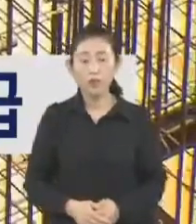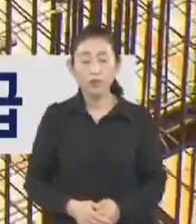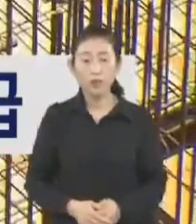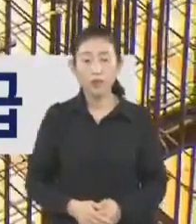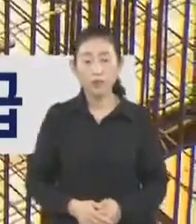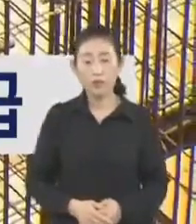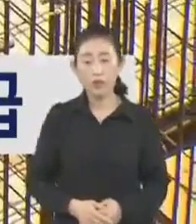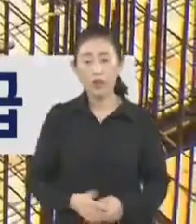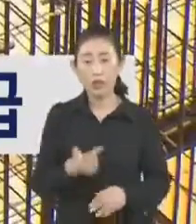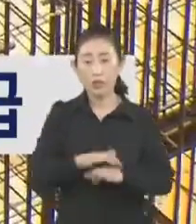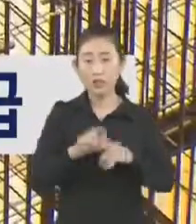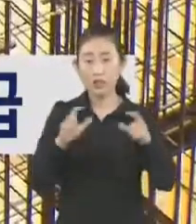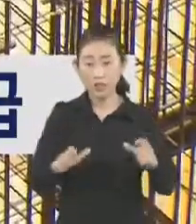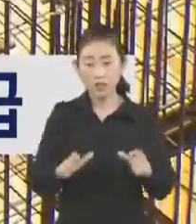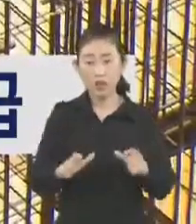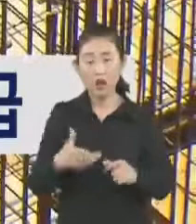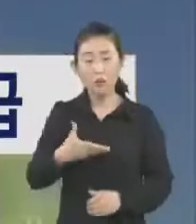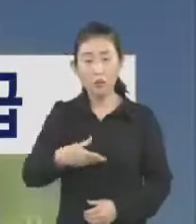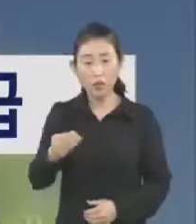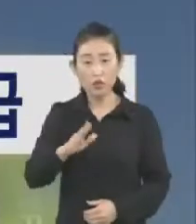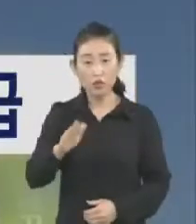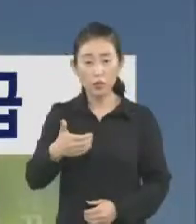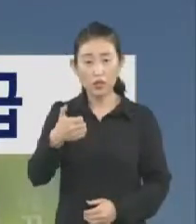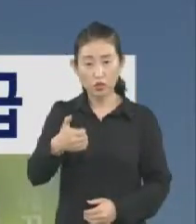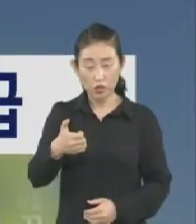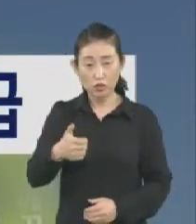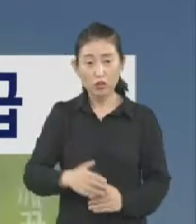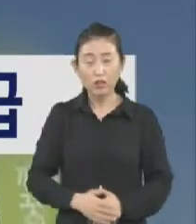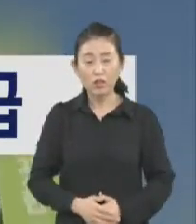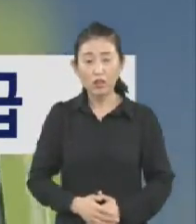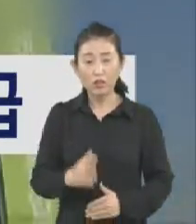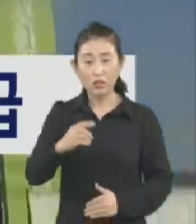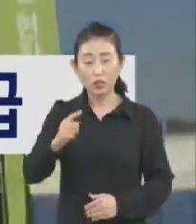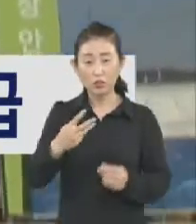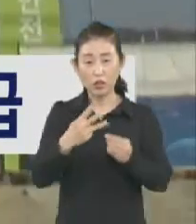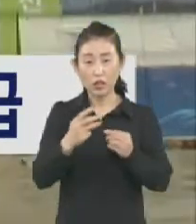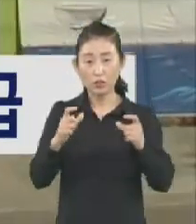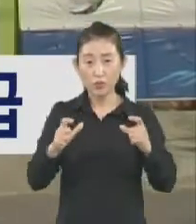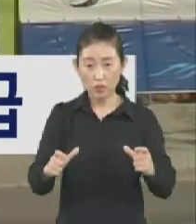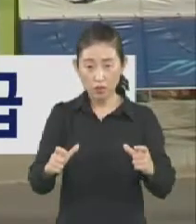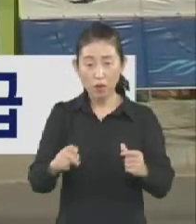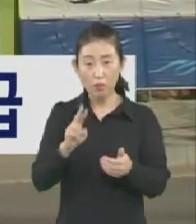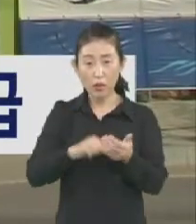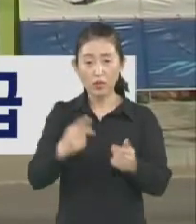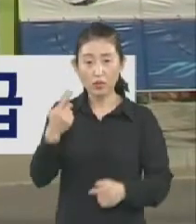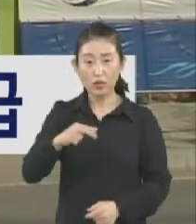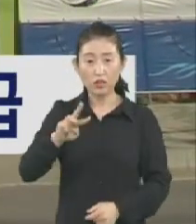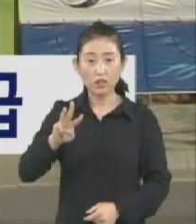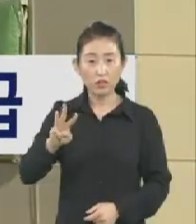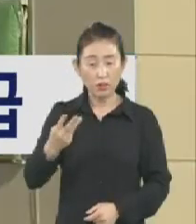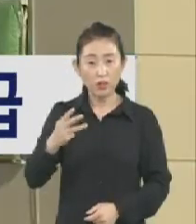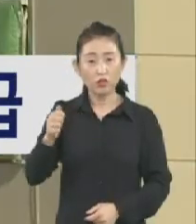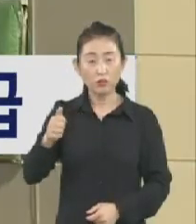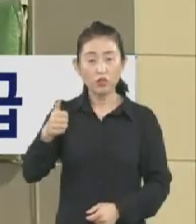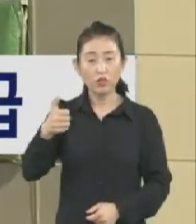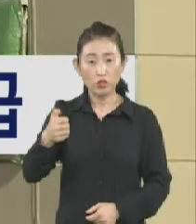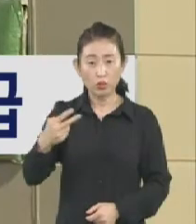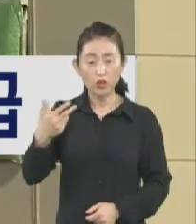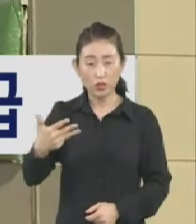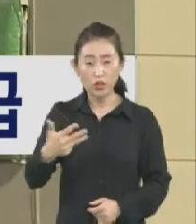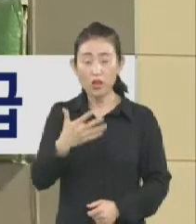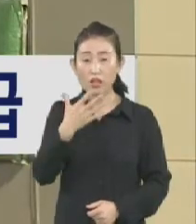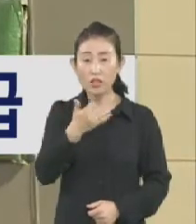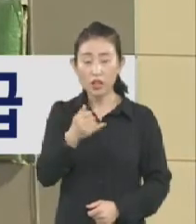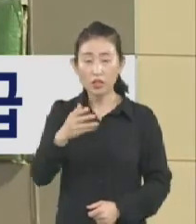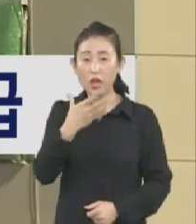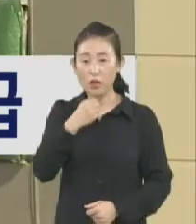공급 내용은 대전에서 매입 임대 959가구와 천동 3구역 공공분양 1,328가구, 세종의